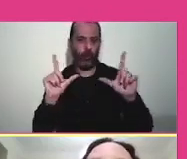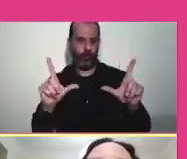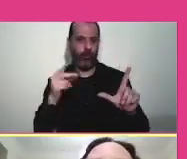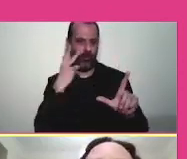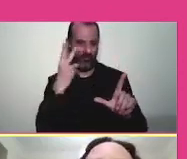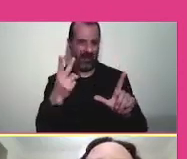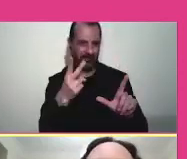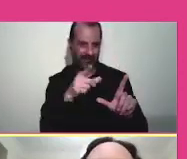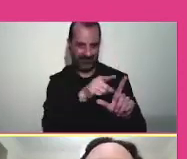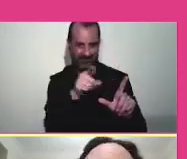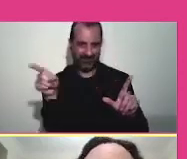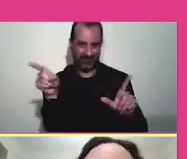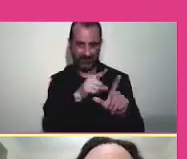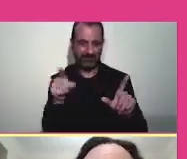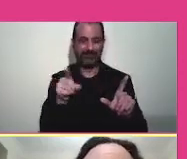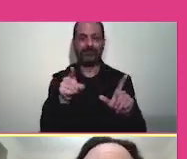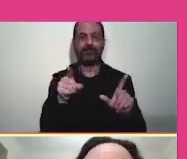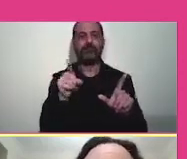ανθρώπους